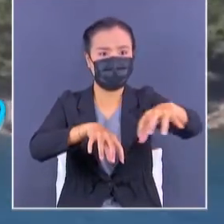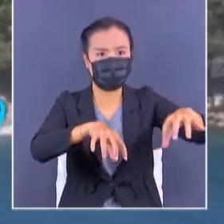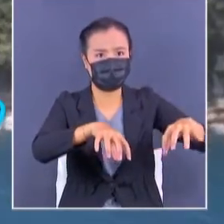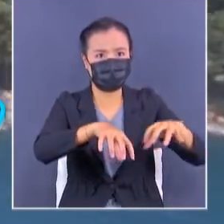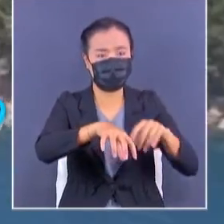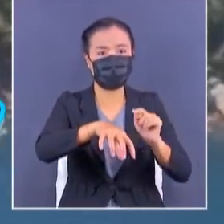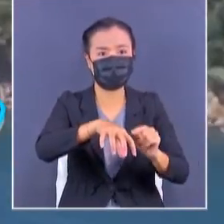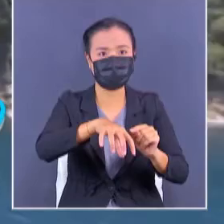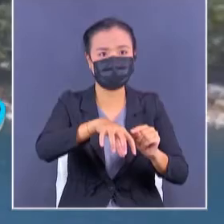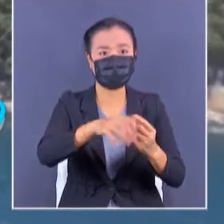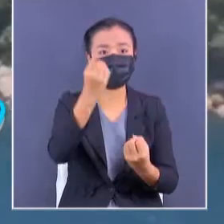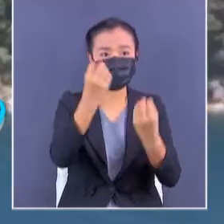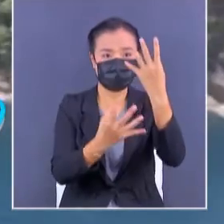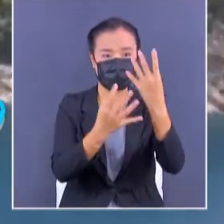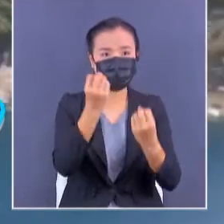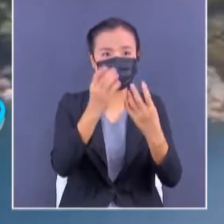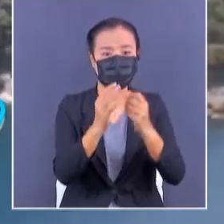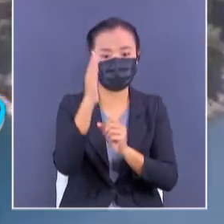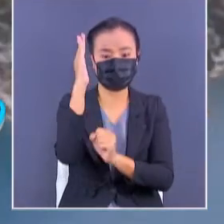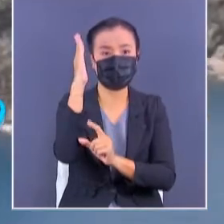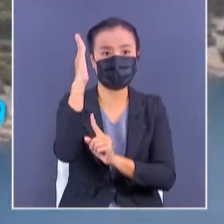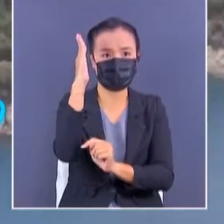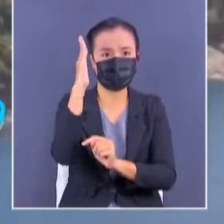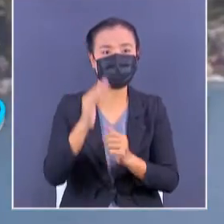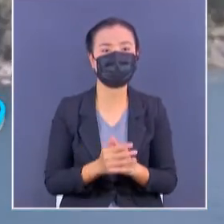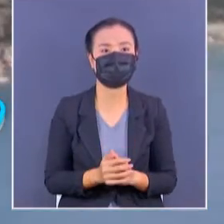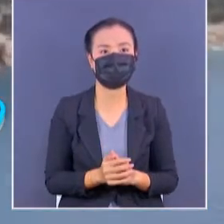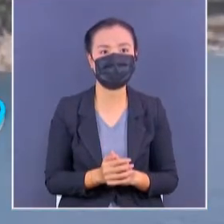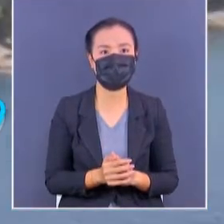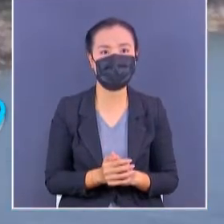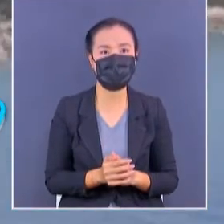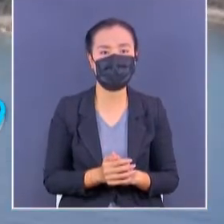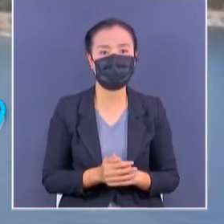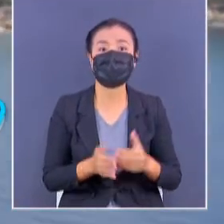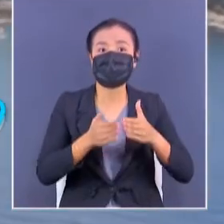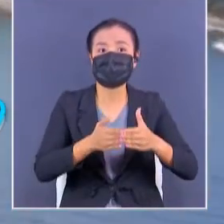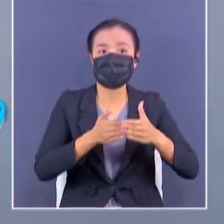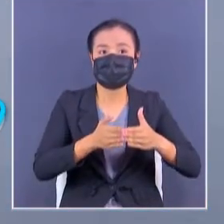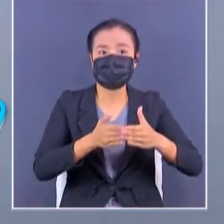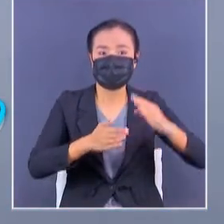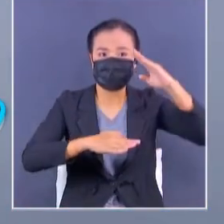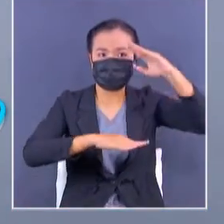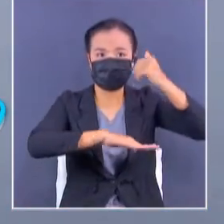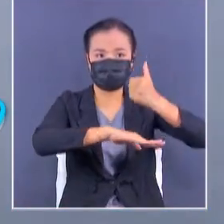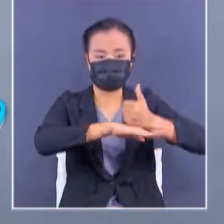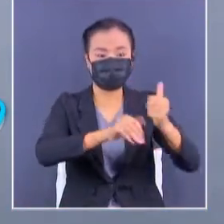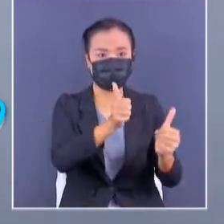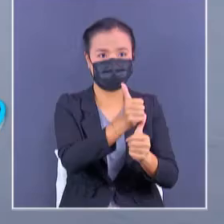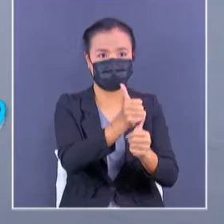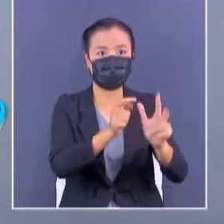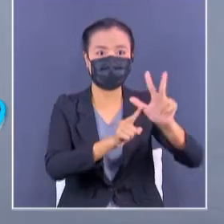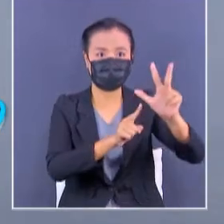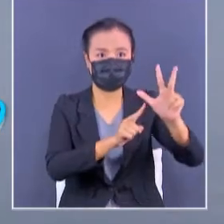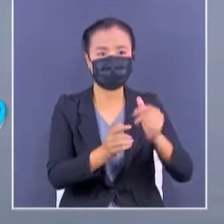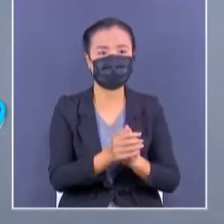ในพื้นที่เขตอุทยานแห่งชาติตารูเจาจังหวัดสตูล นะคะโดยพลเรือตรีอาภากรอยู่คงแก้วรองผู้บัญชาการทัพเรือภาค3